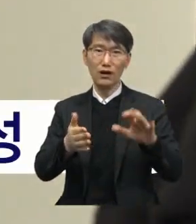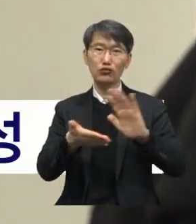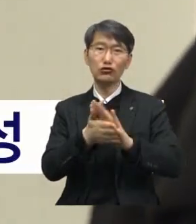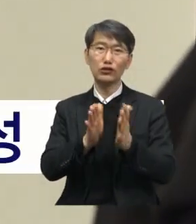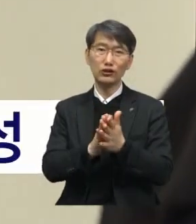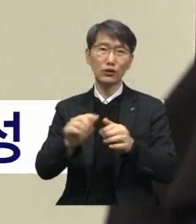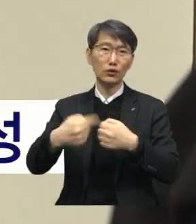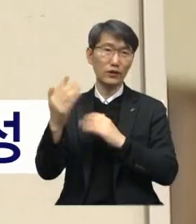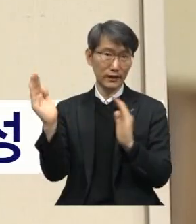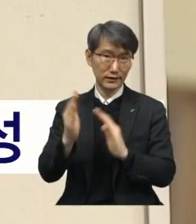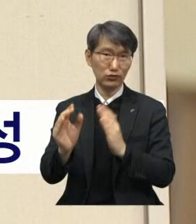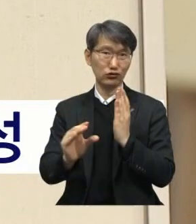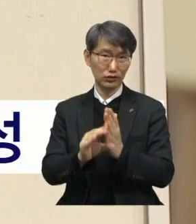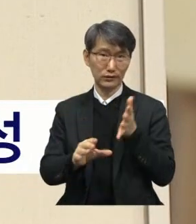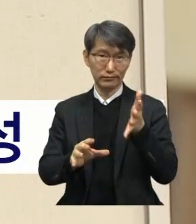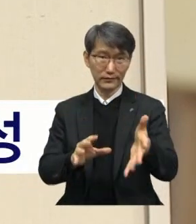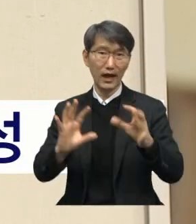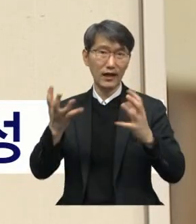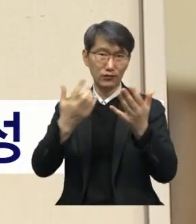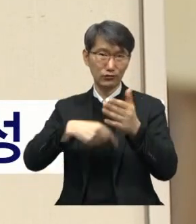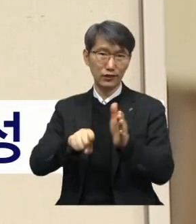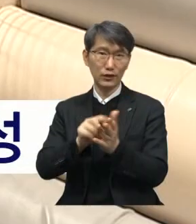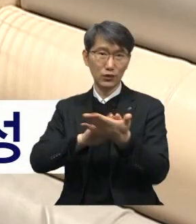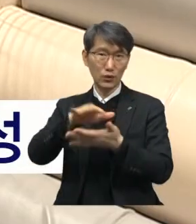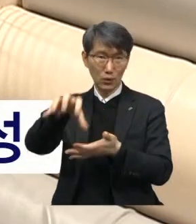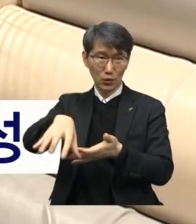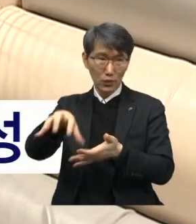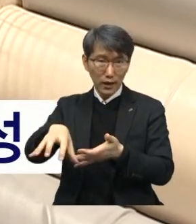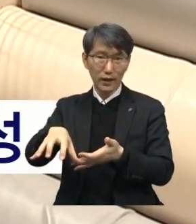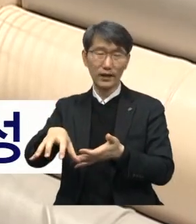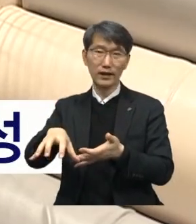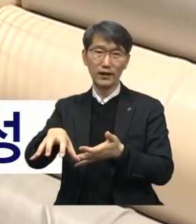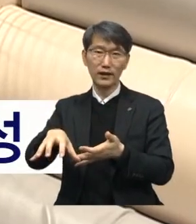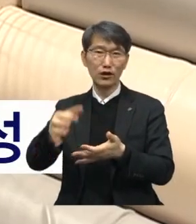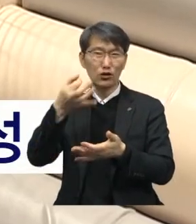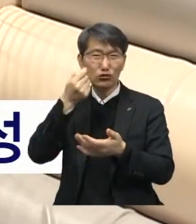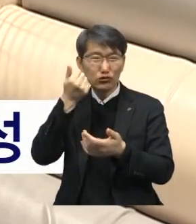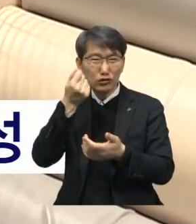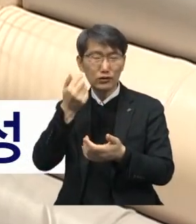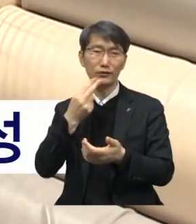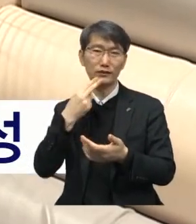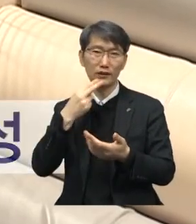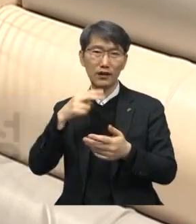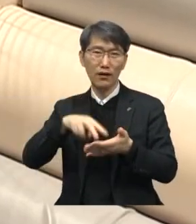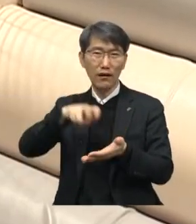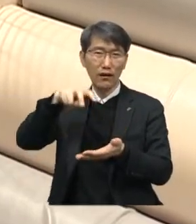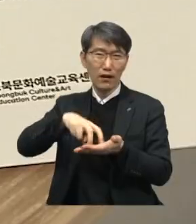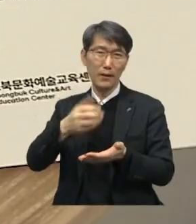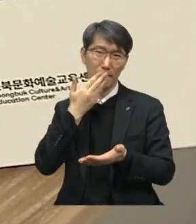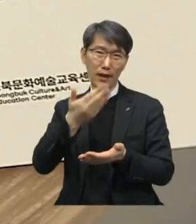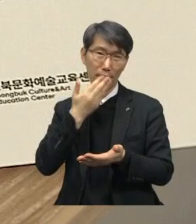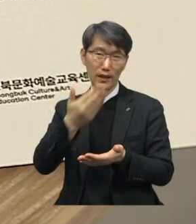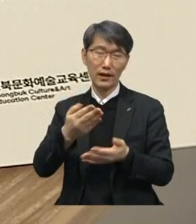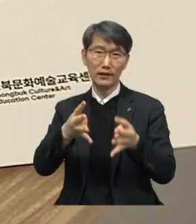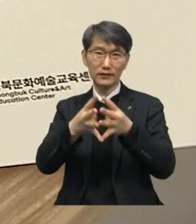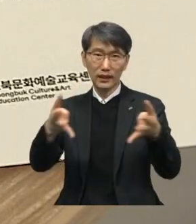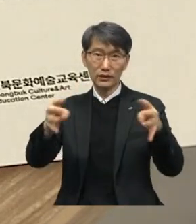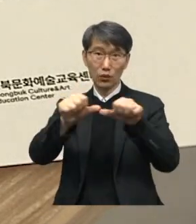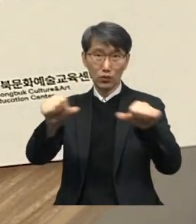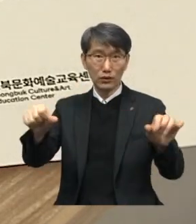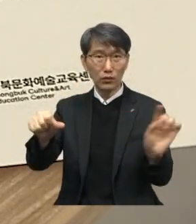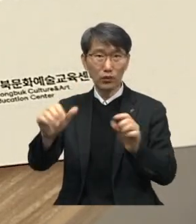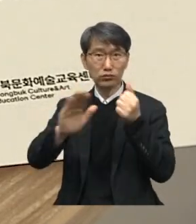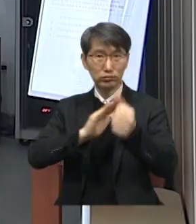유치원과 초등학생 등 아이들을 위한 놀이공간. 눈치 보지 않고 마음껏 뛰놀 수 있습니다. 4층과